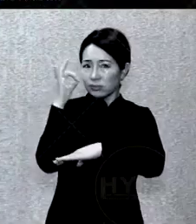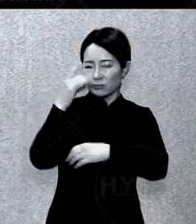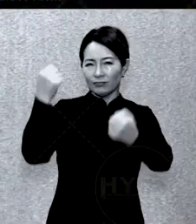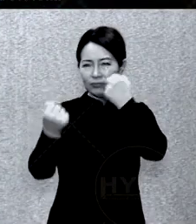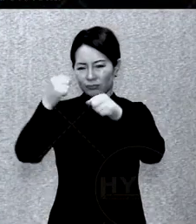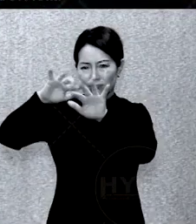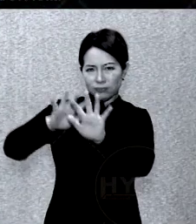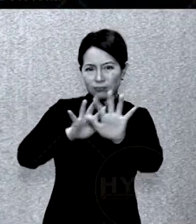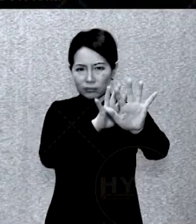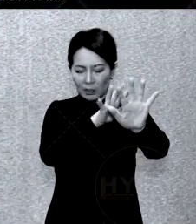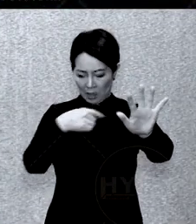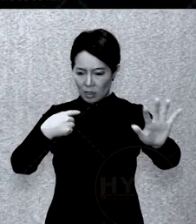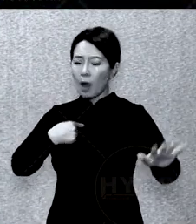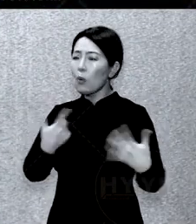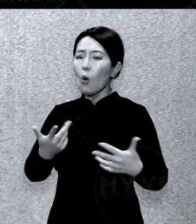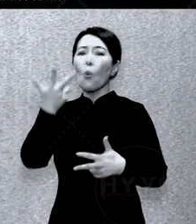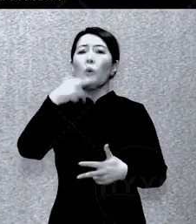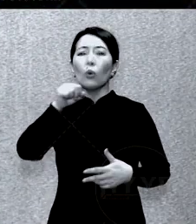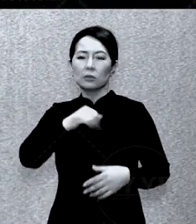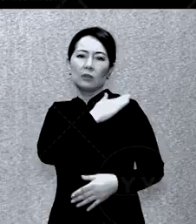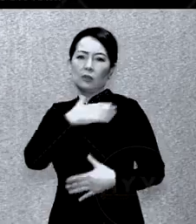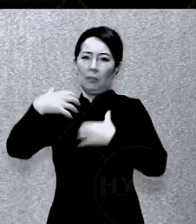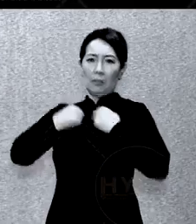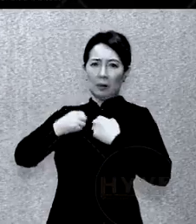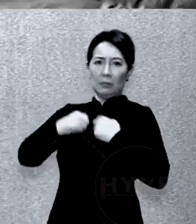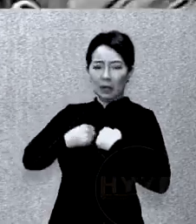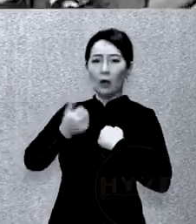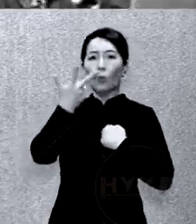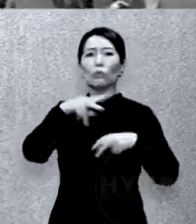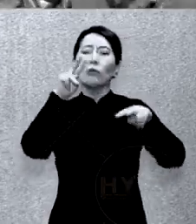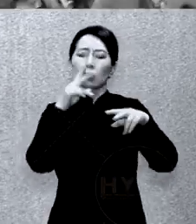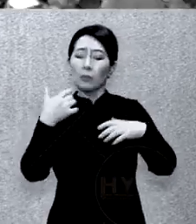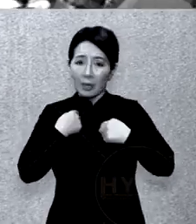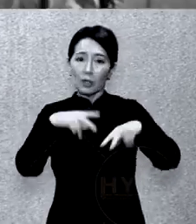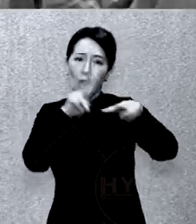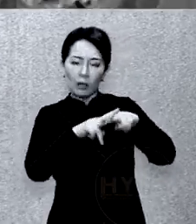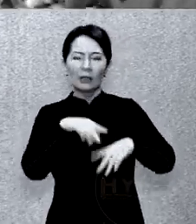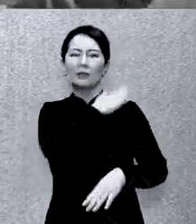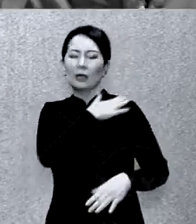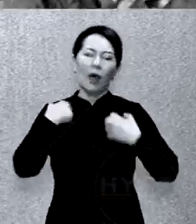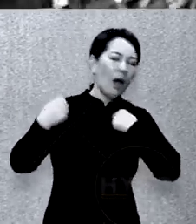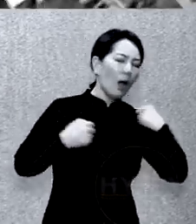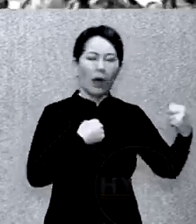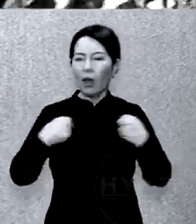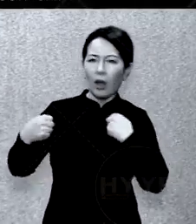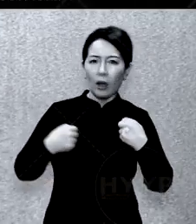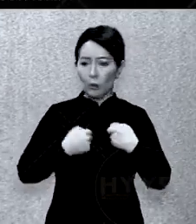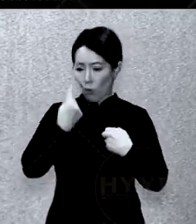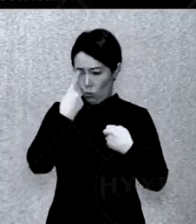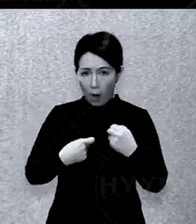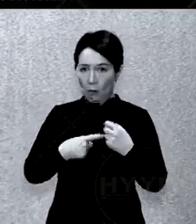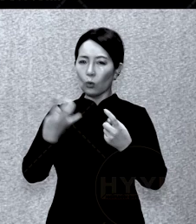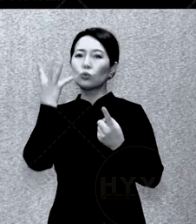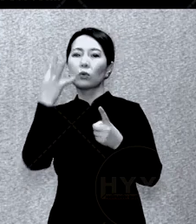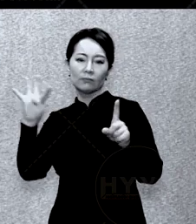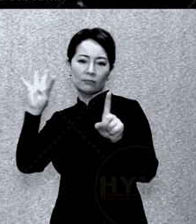Тракторчны хөдөлгөөний үеэр би бол өөрөө 3 удаа цагдаад одоо баригдаж бас хоригдчихсэн. Цагдаа нар тал тийш нь татаж чангаагаал. Тэгэл одоо